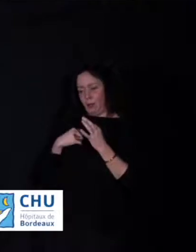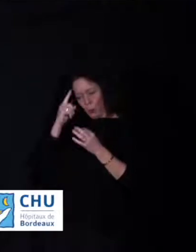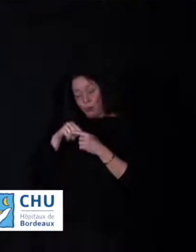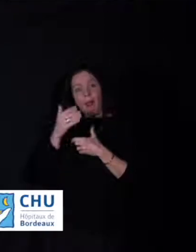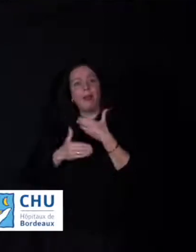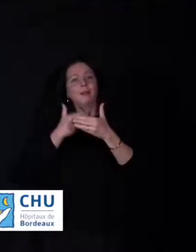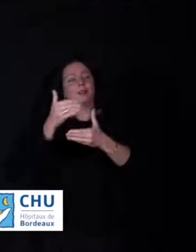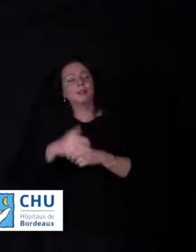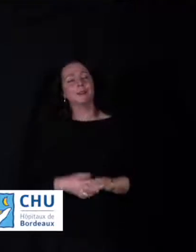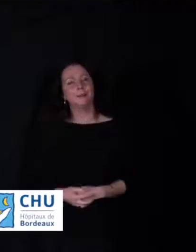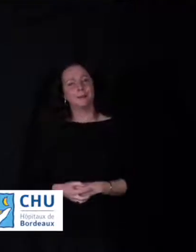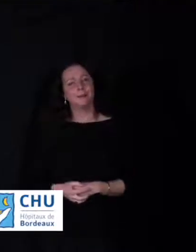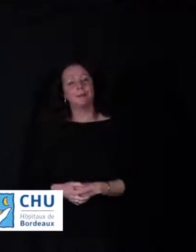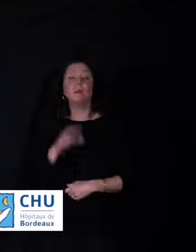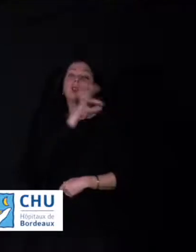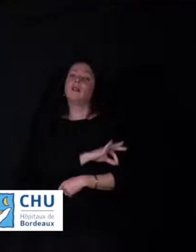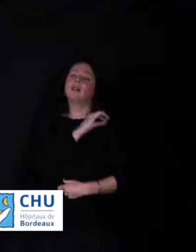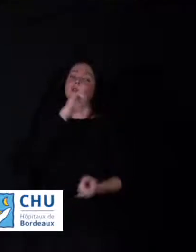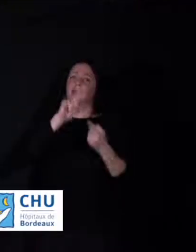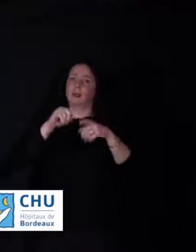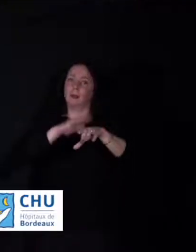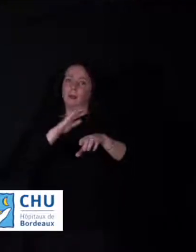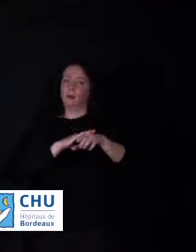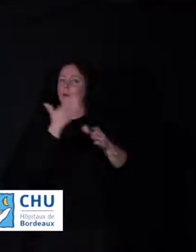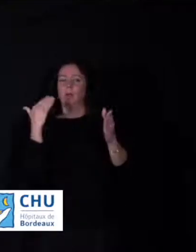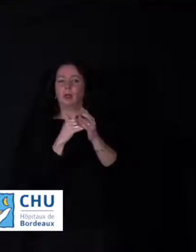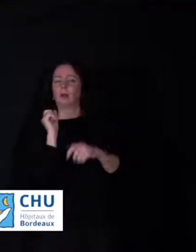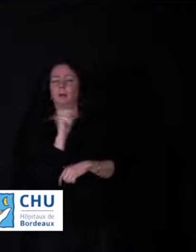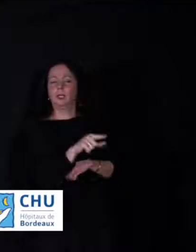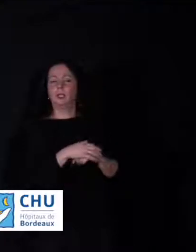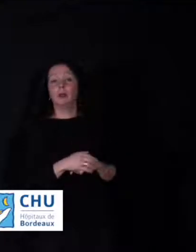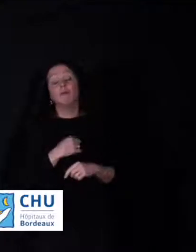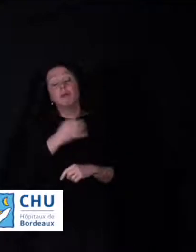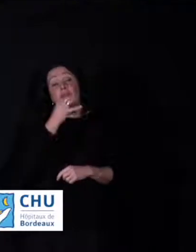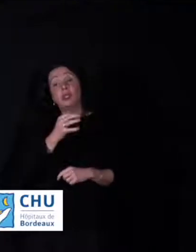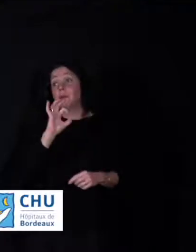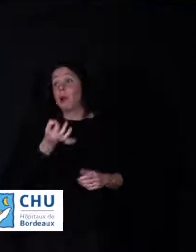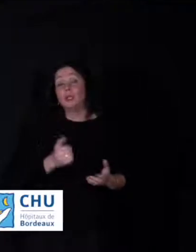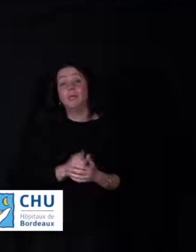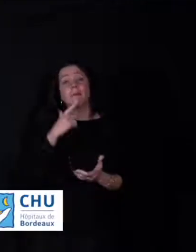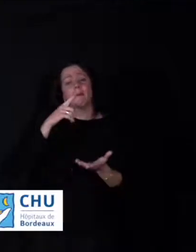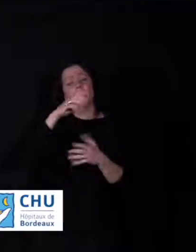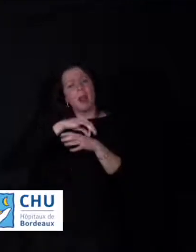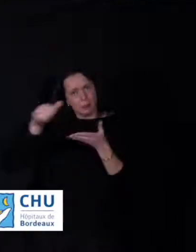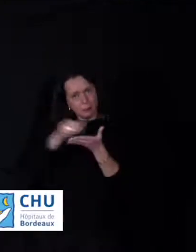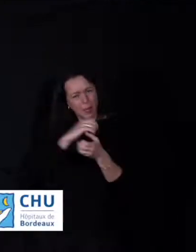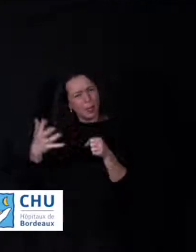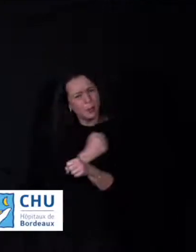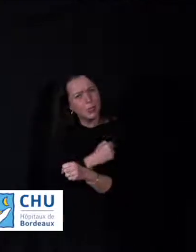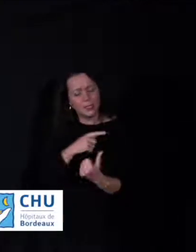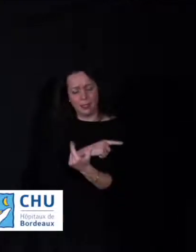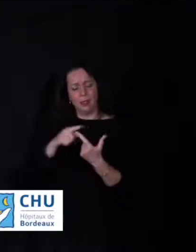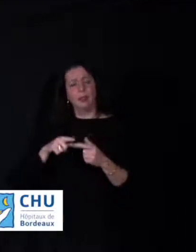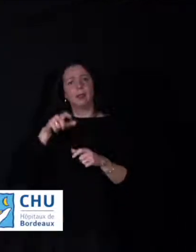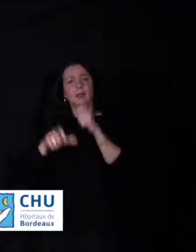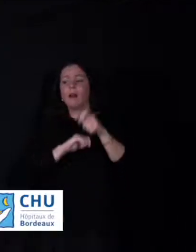La vaccination est un des meilleurs outils de prévention. Vu ce que je vous ai dit, je pense que oui, on a éradiqué des maladies, on a diminué la